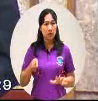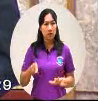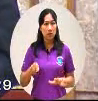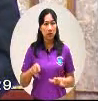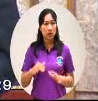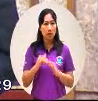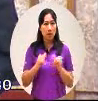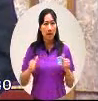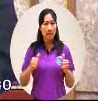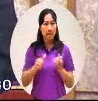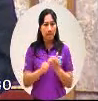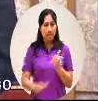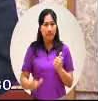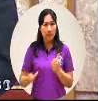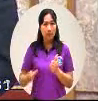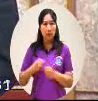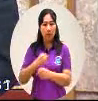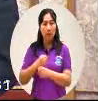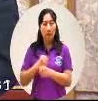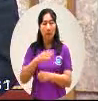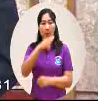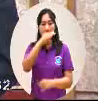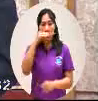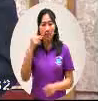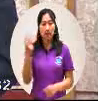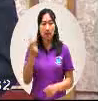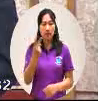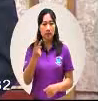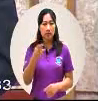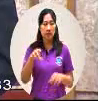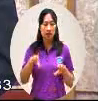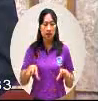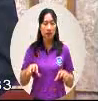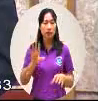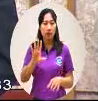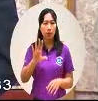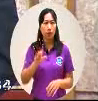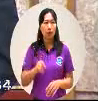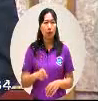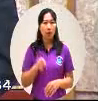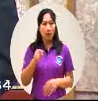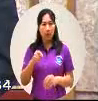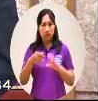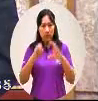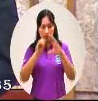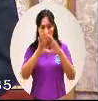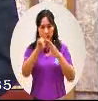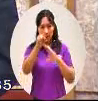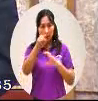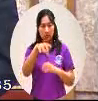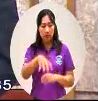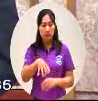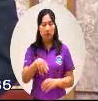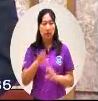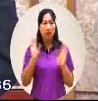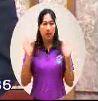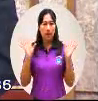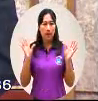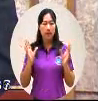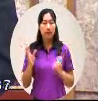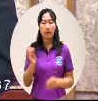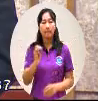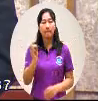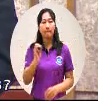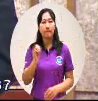生跟那个玛雅两个托儿所，那这里来讲是没有托儿所的孩子。所以这个基地台目